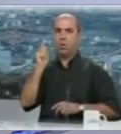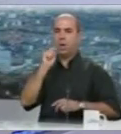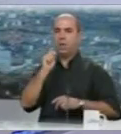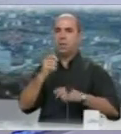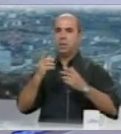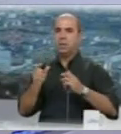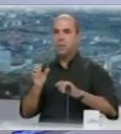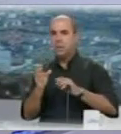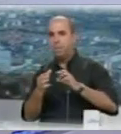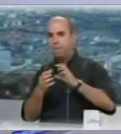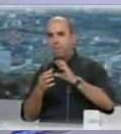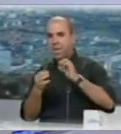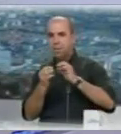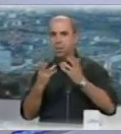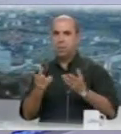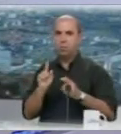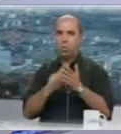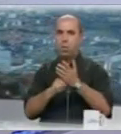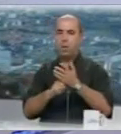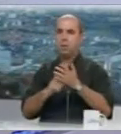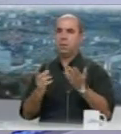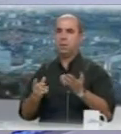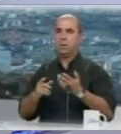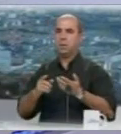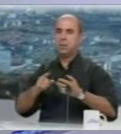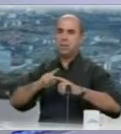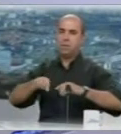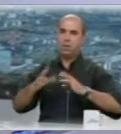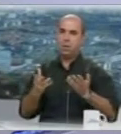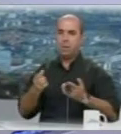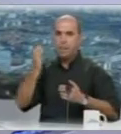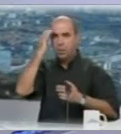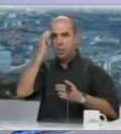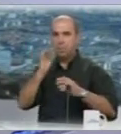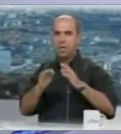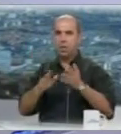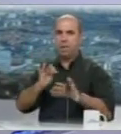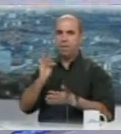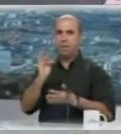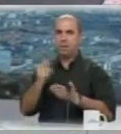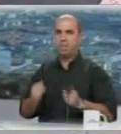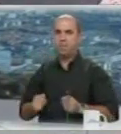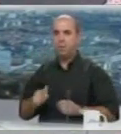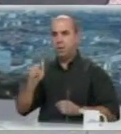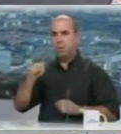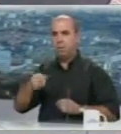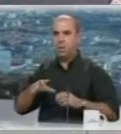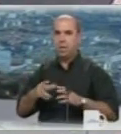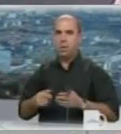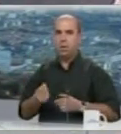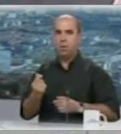عامة حبيت نركز على هذه النقطة، لأنه دوودة ماشي كما تذكر المراجع الفرنسية، وإنما هي ملك